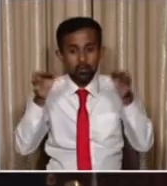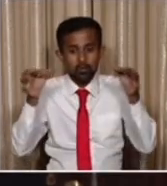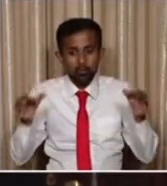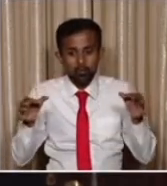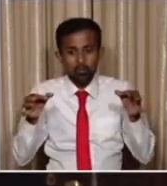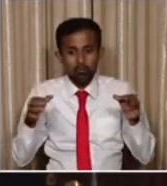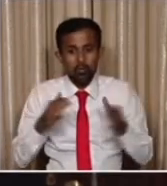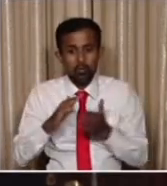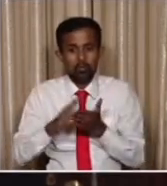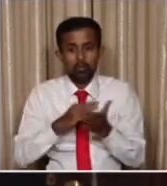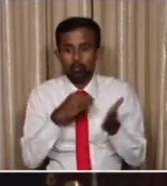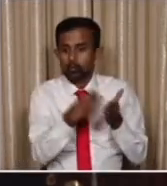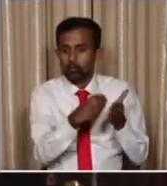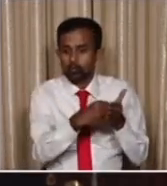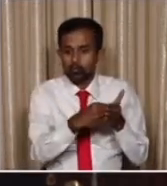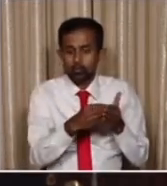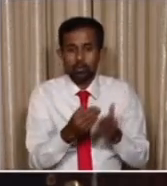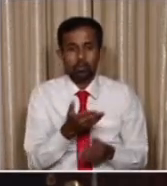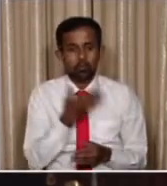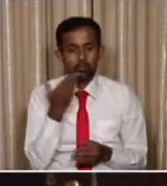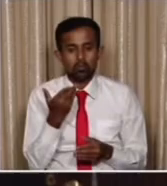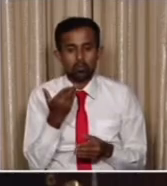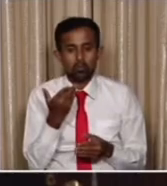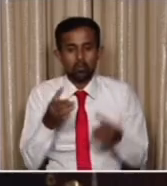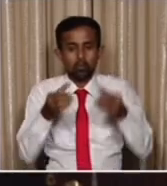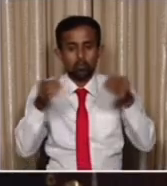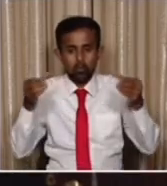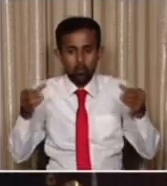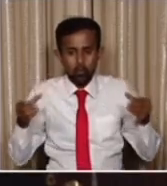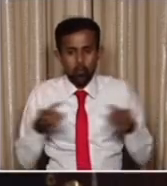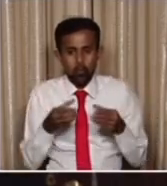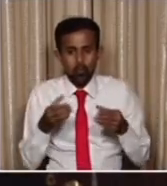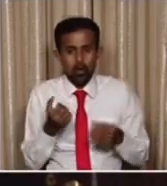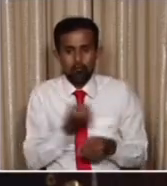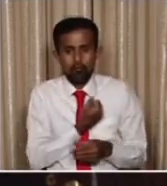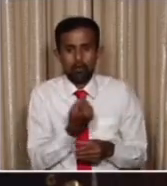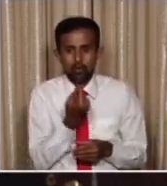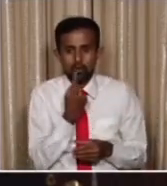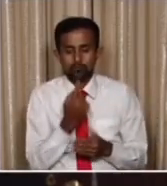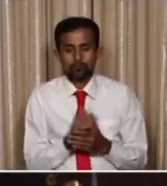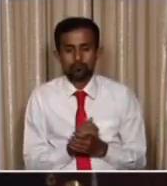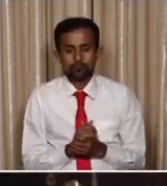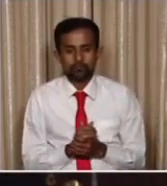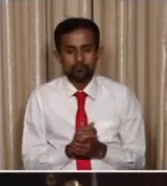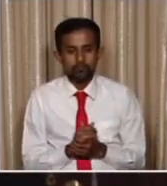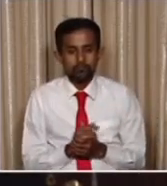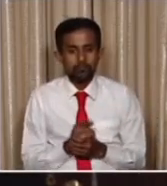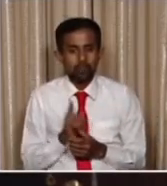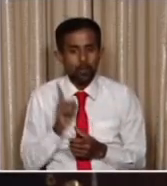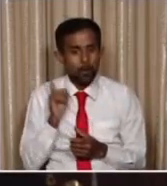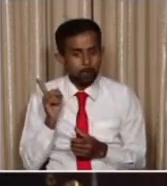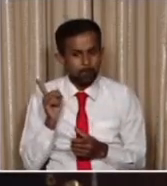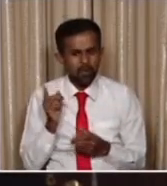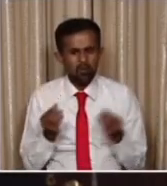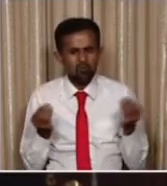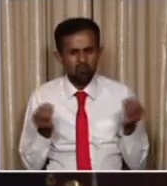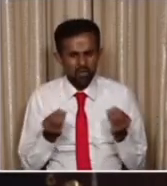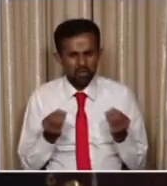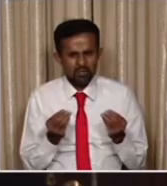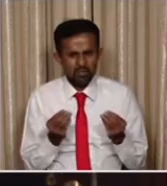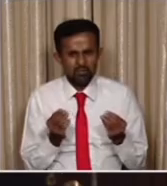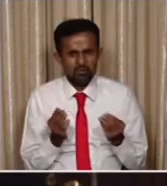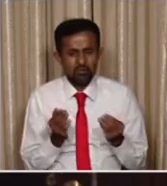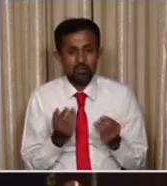පිළිතුරු උපකාර කරන්න පුළුවන් ඒ ප්‍රතිකර්ම දාන්න පුළුවන් යන්ත්‍රයක් කියලා අපිට වෛද්‍යරු දැනුවත් කරේ. මෙන්න මෙහි තිබෙන අඩුපාඩු නිසා